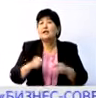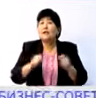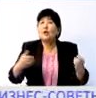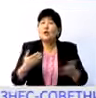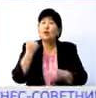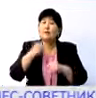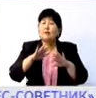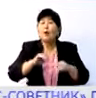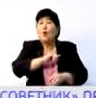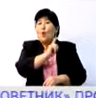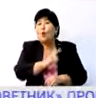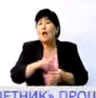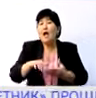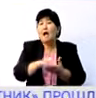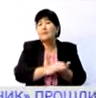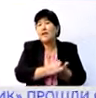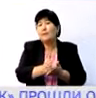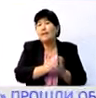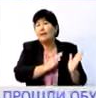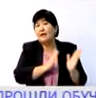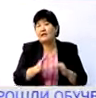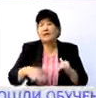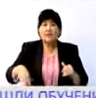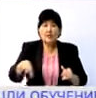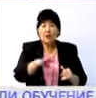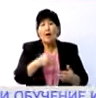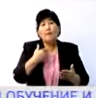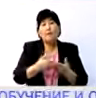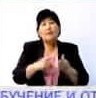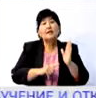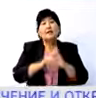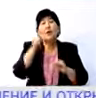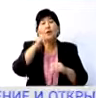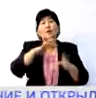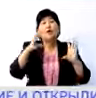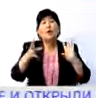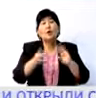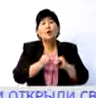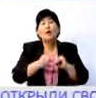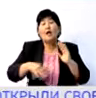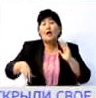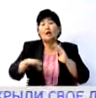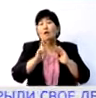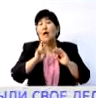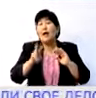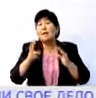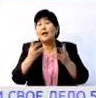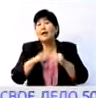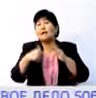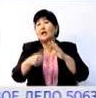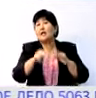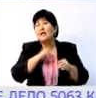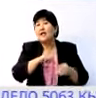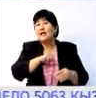мест, укрепления общественно-политической стабильности в регионе. К примеру, в начале года по результатам подворового обхода количество безработных